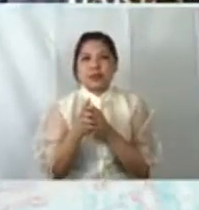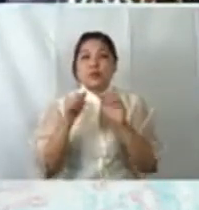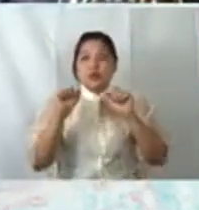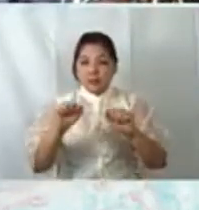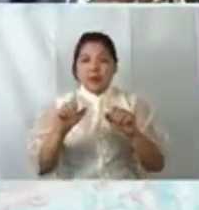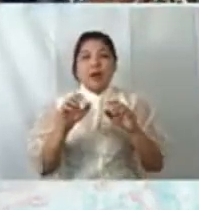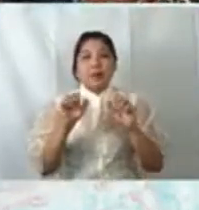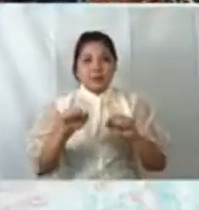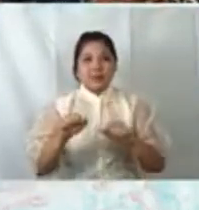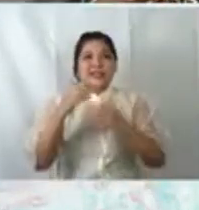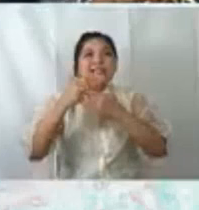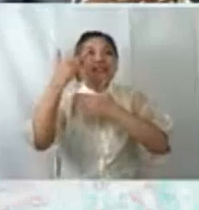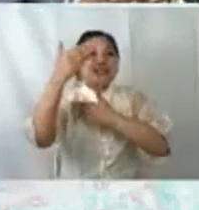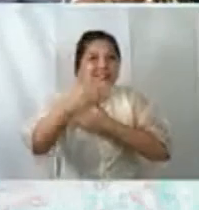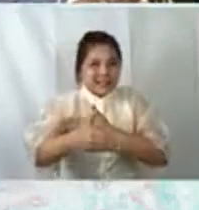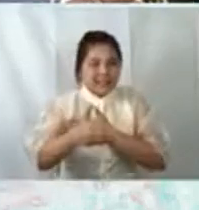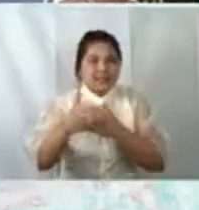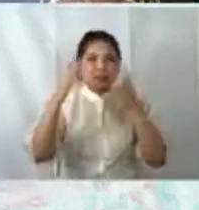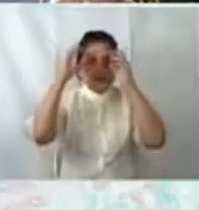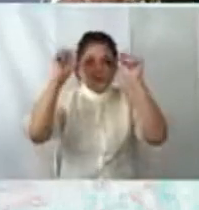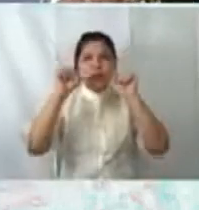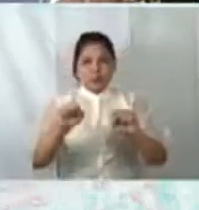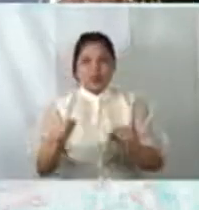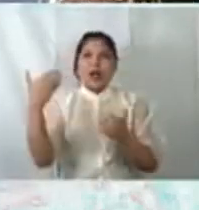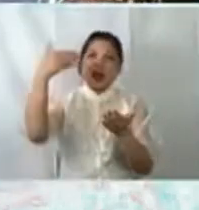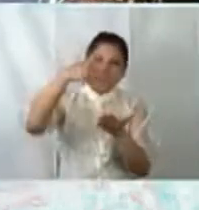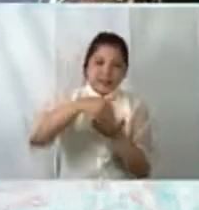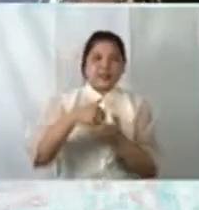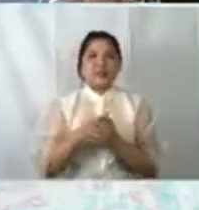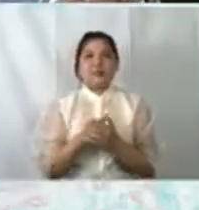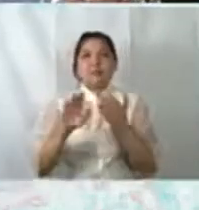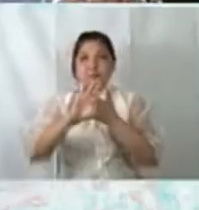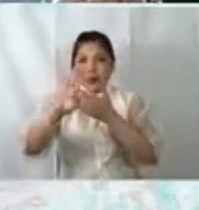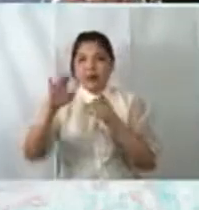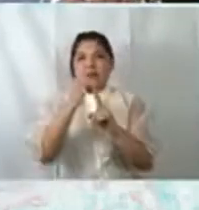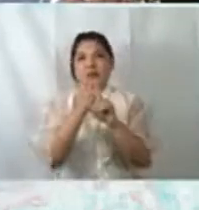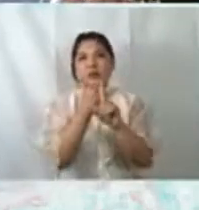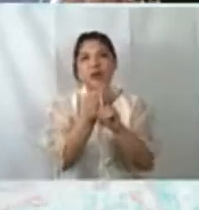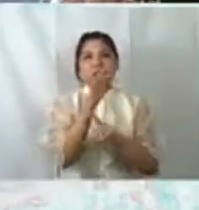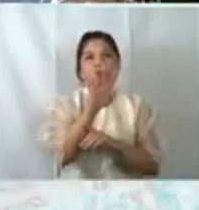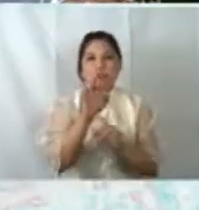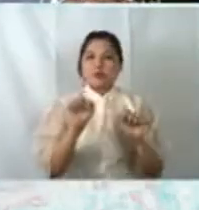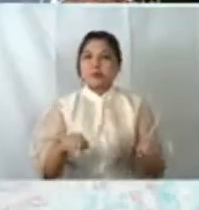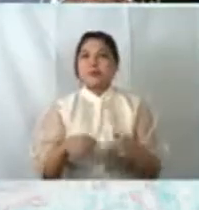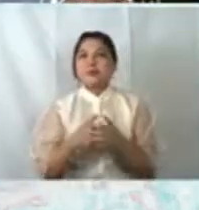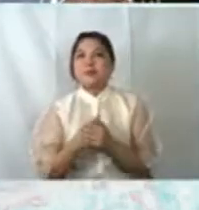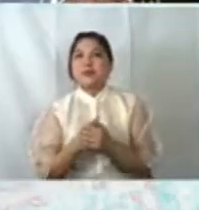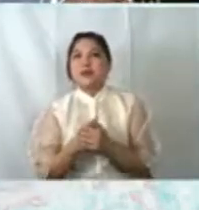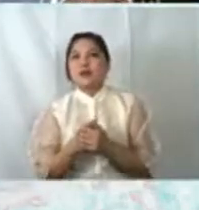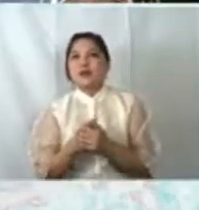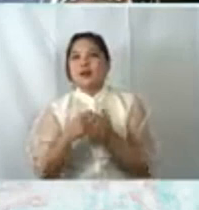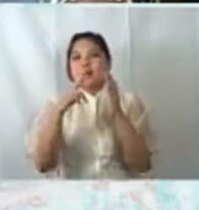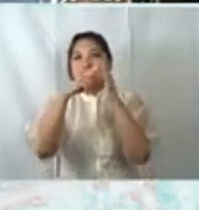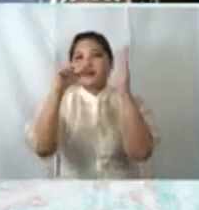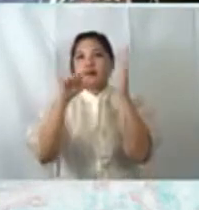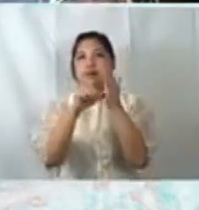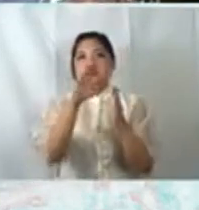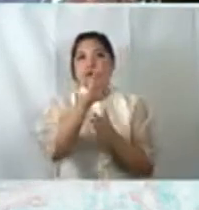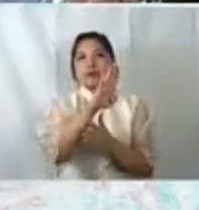May proclaim niya ulit, ibalik sa July 4. So eventually po, Republic Act number